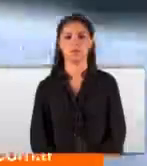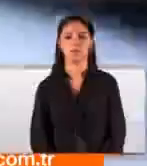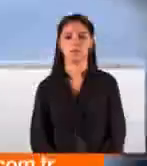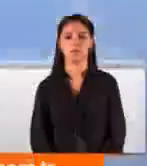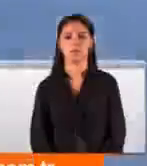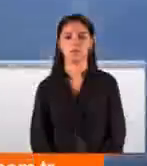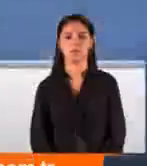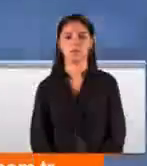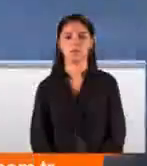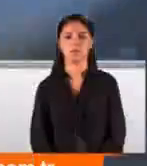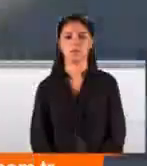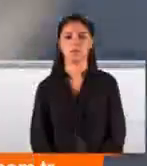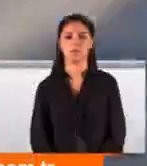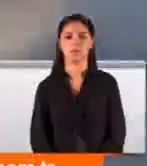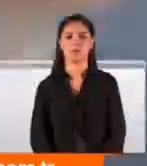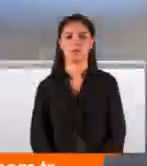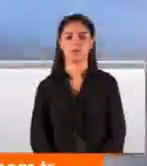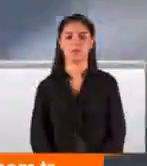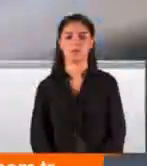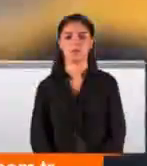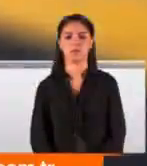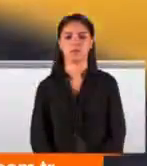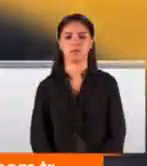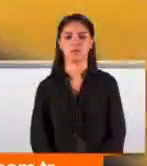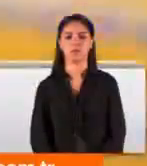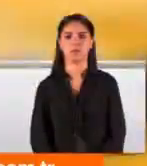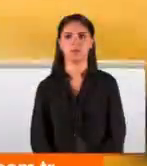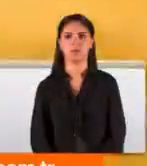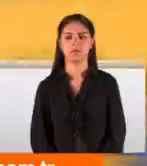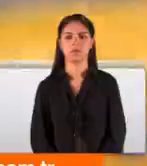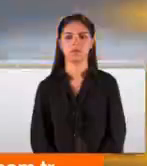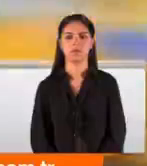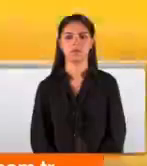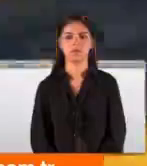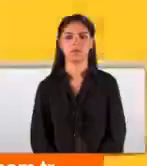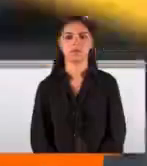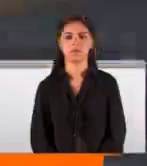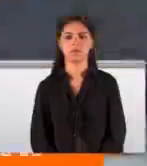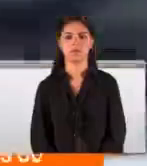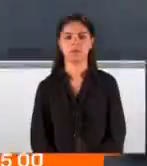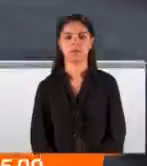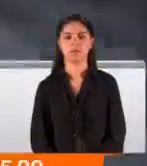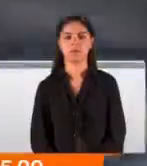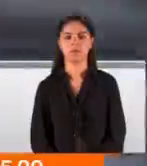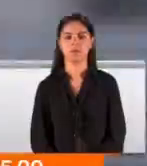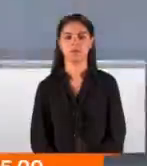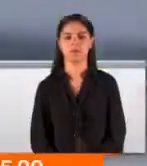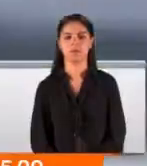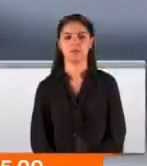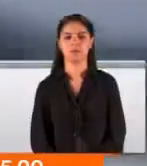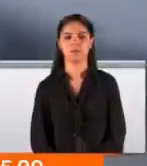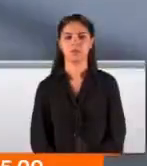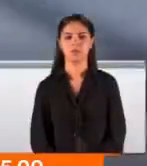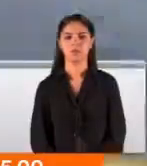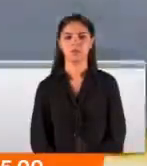arabanı arızalandı mı diyorsun? Araba. Sen böyle terbiyesizsin yani. Siz böyle terbiyesizsiniz. Neresi arızalandı? Sen neresi arızalandı?